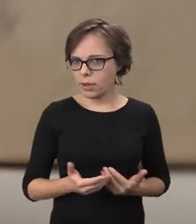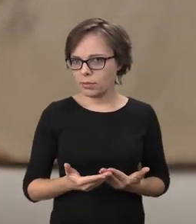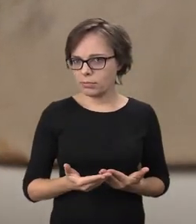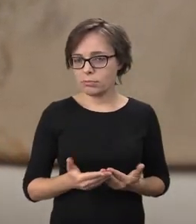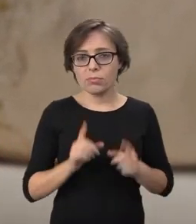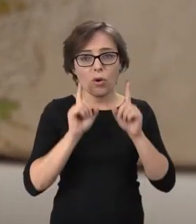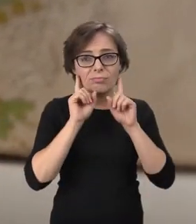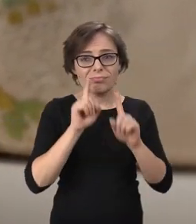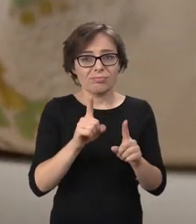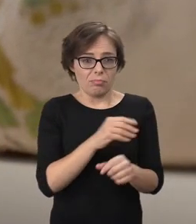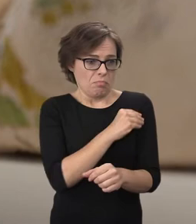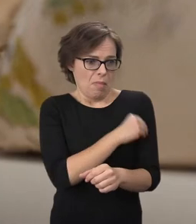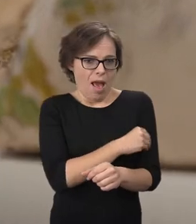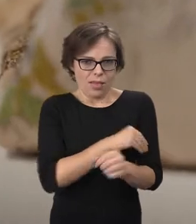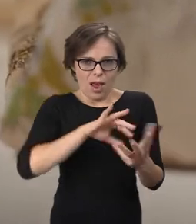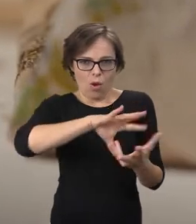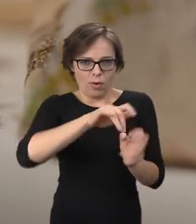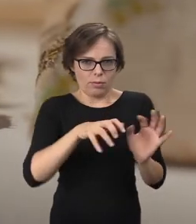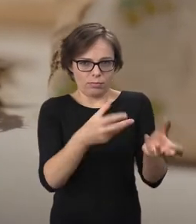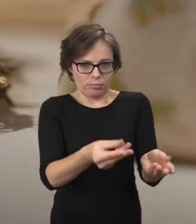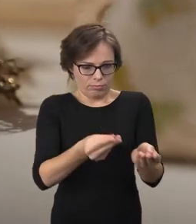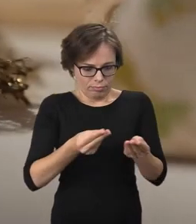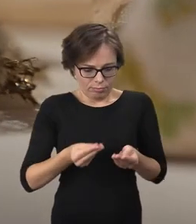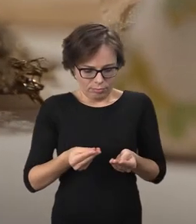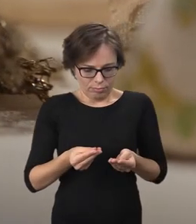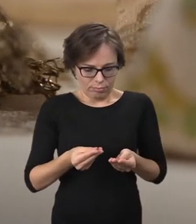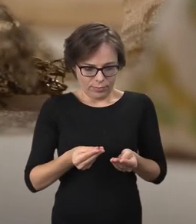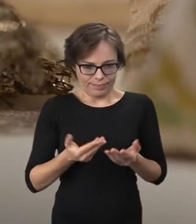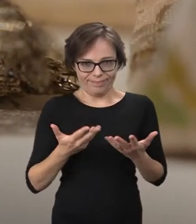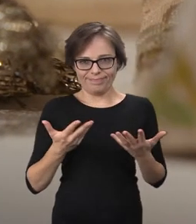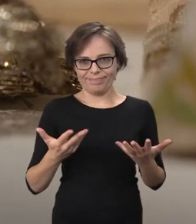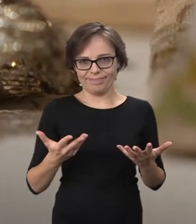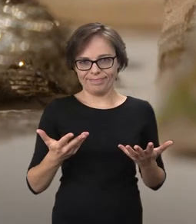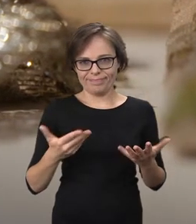po prostu kubkę jakiejś takiej tkaniny,